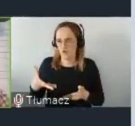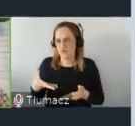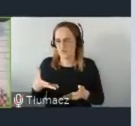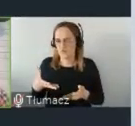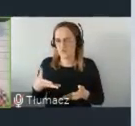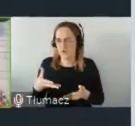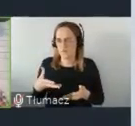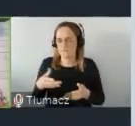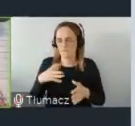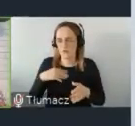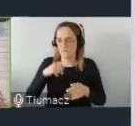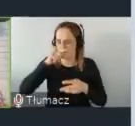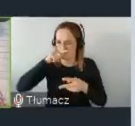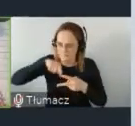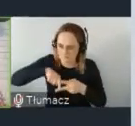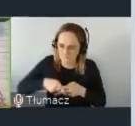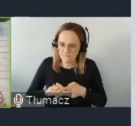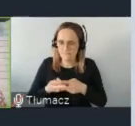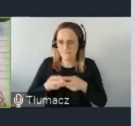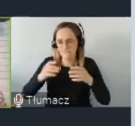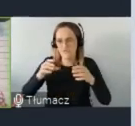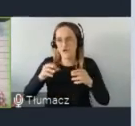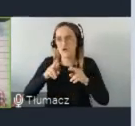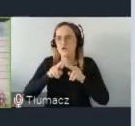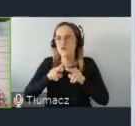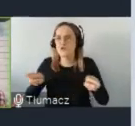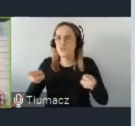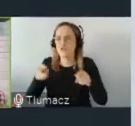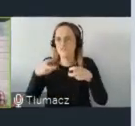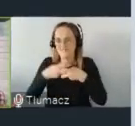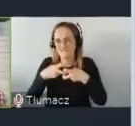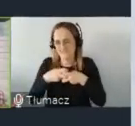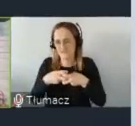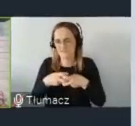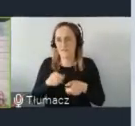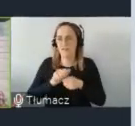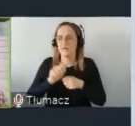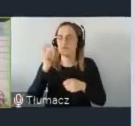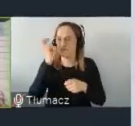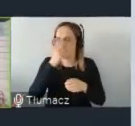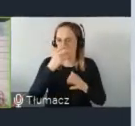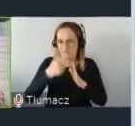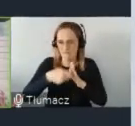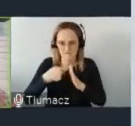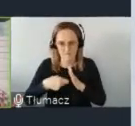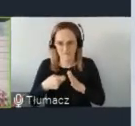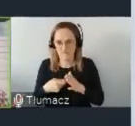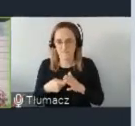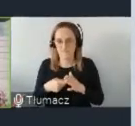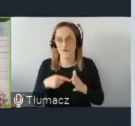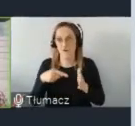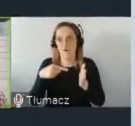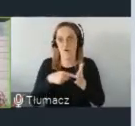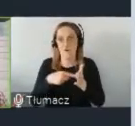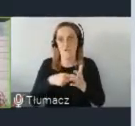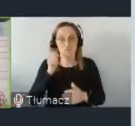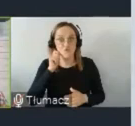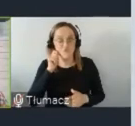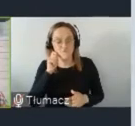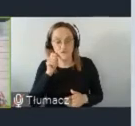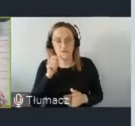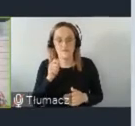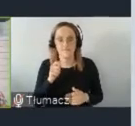gdzie możemy się zanurzyć w wirtualnej rzeczywistości. Jest bardzo ciekawy filmik, który powstał właśnie o dziewczynce,